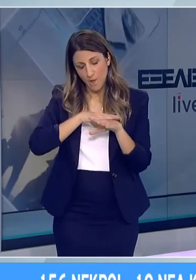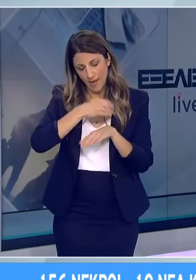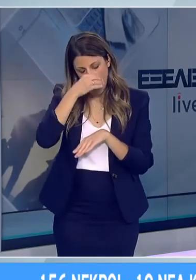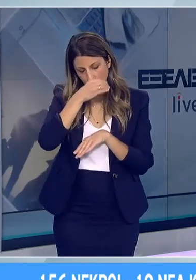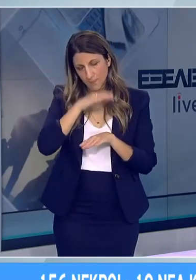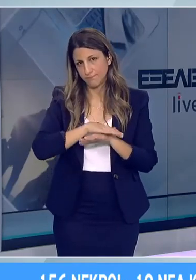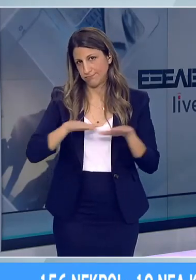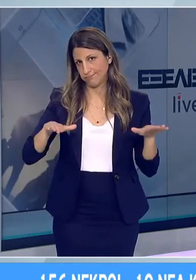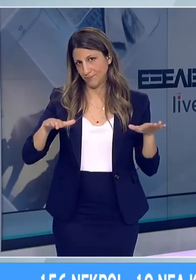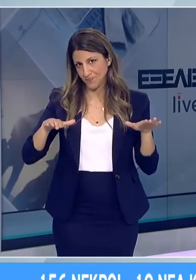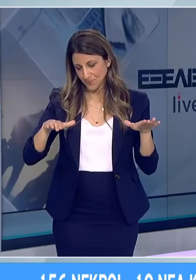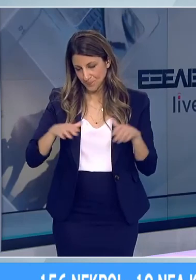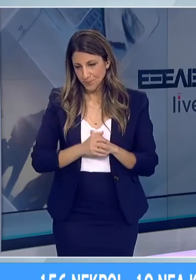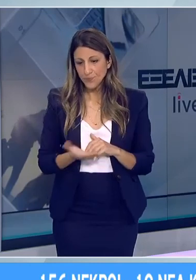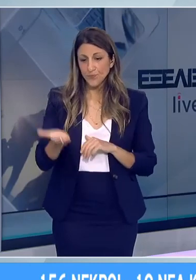ΟΚΑΝΑ